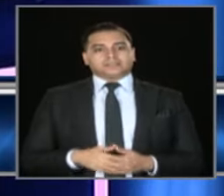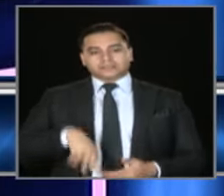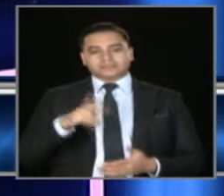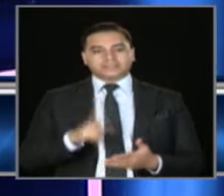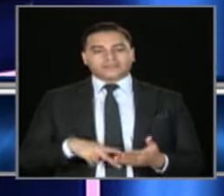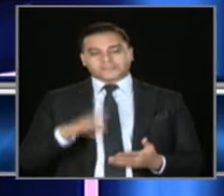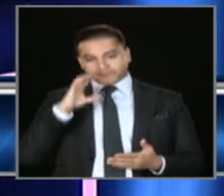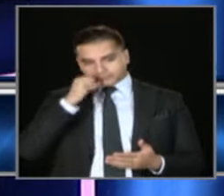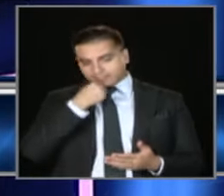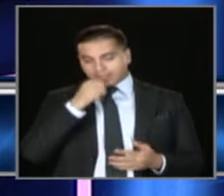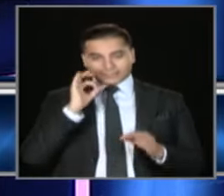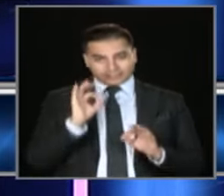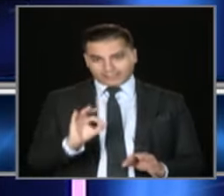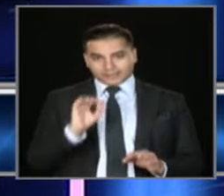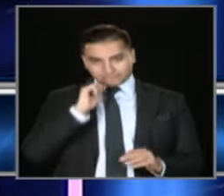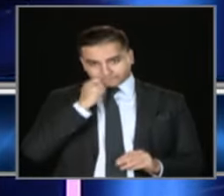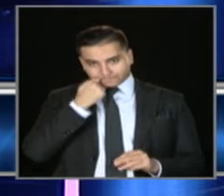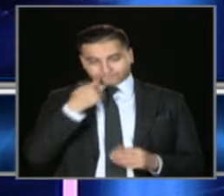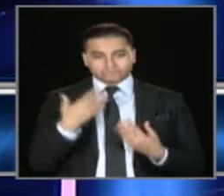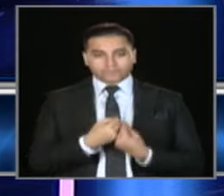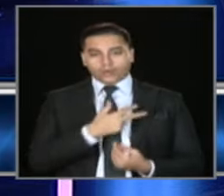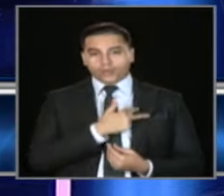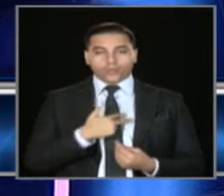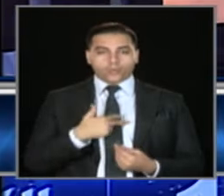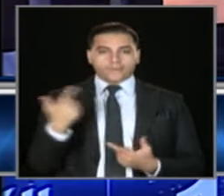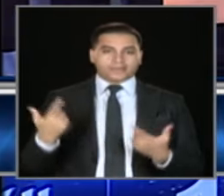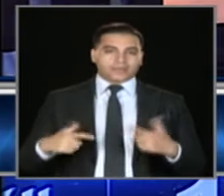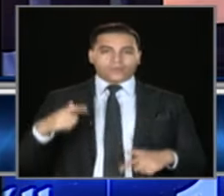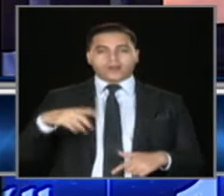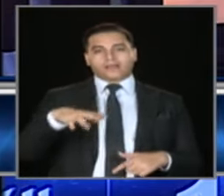اتفاقية سرية بين حكومات 3 دول